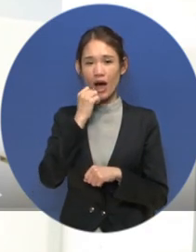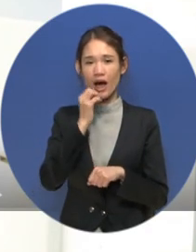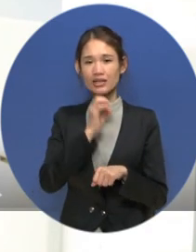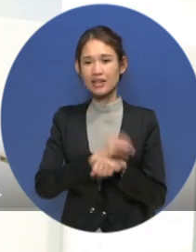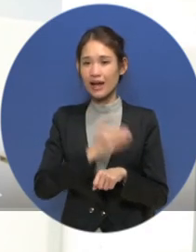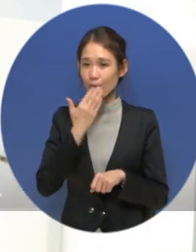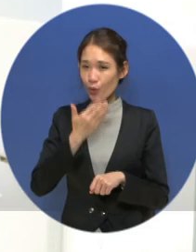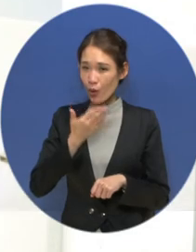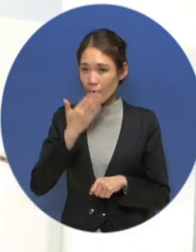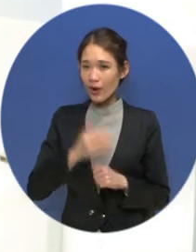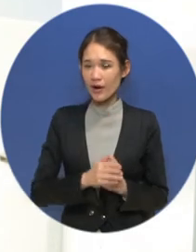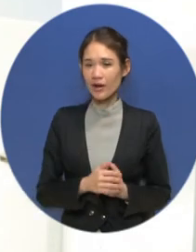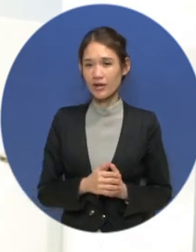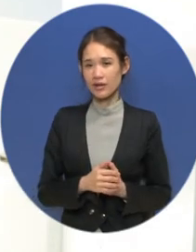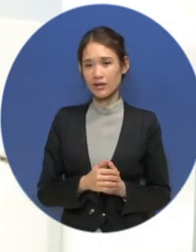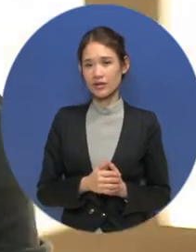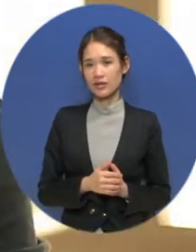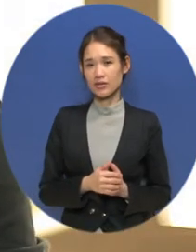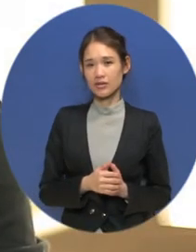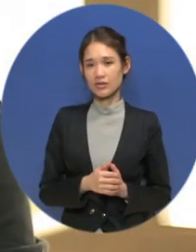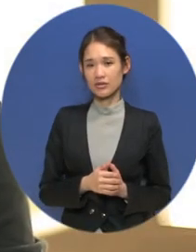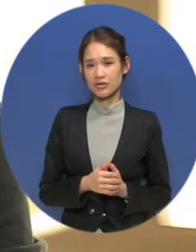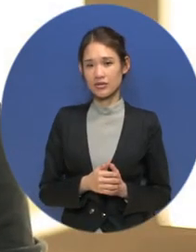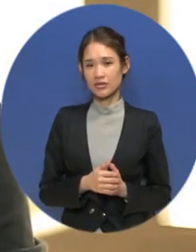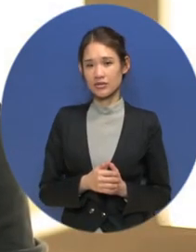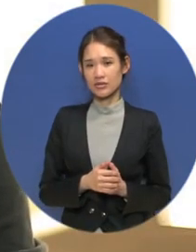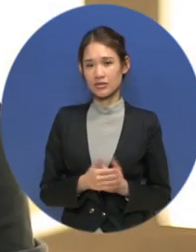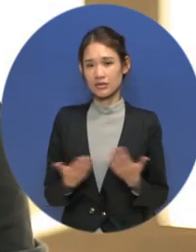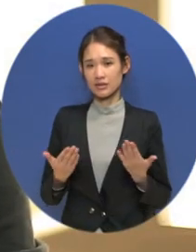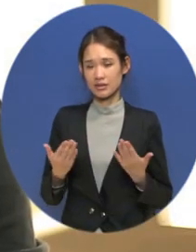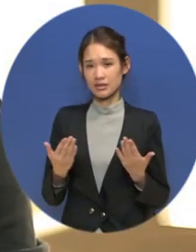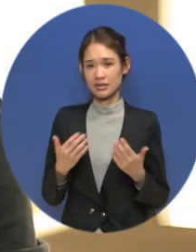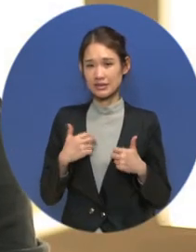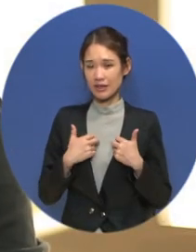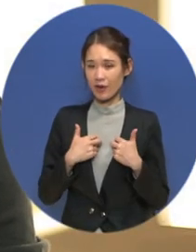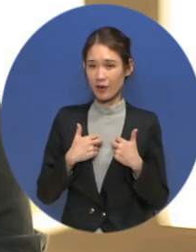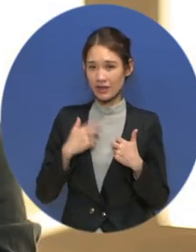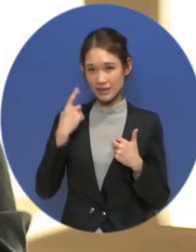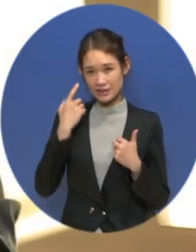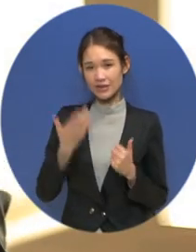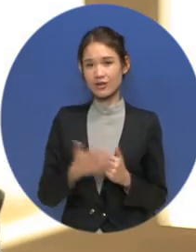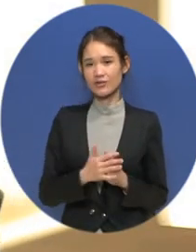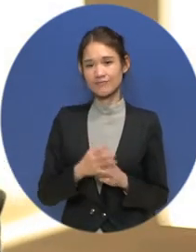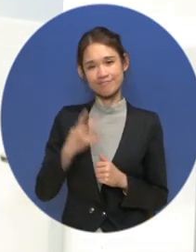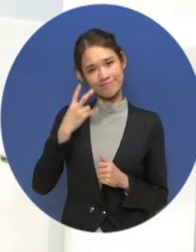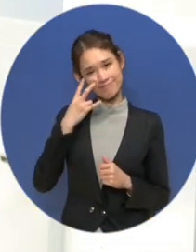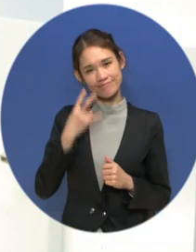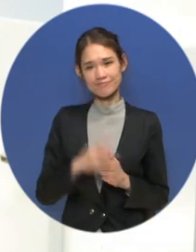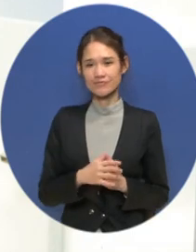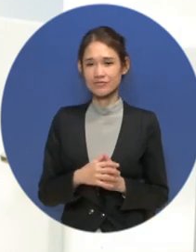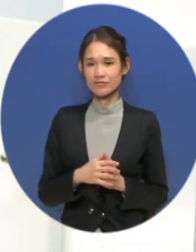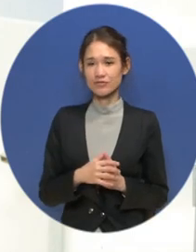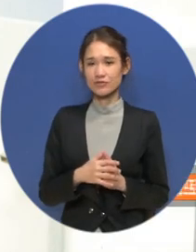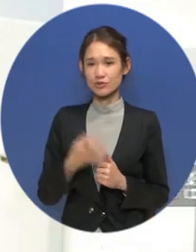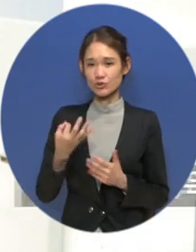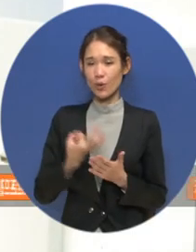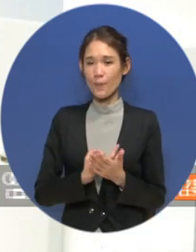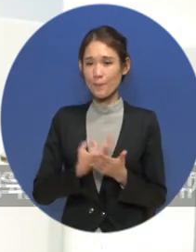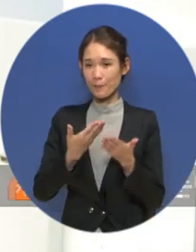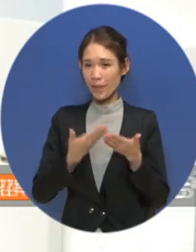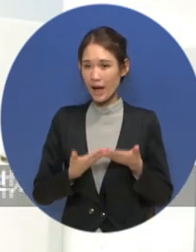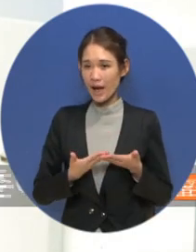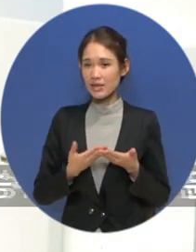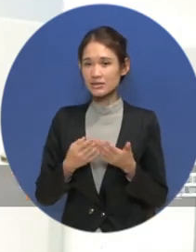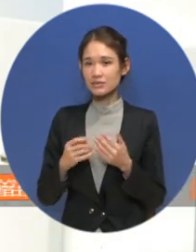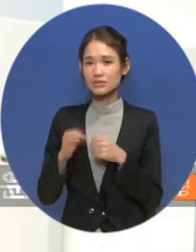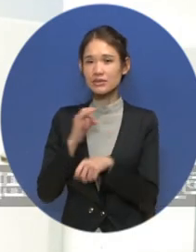있어요. 네. 일하는 것도 재미있어요? 네. 돈 받은 걸로